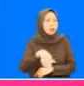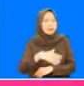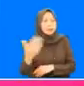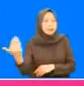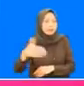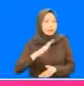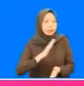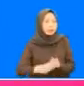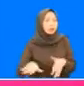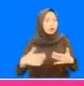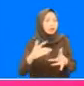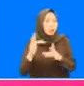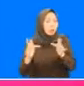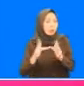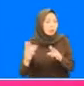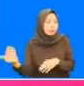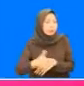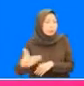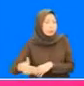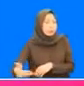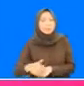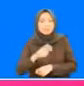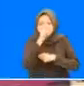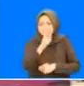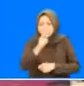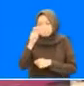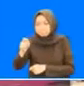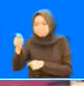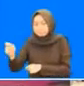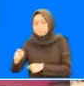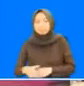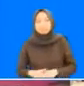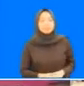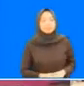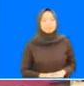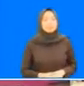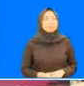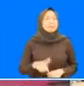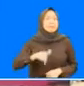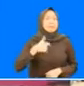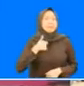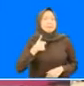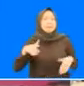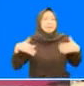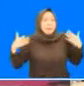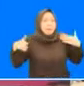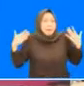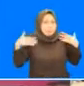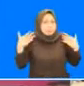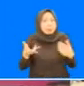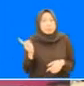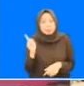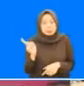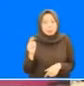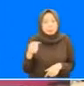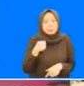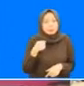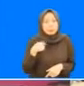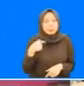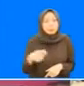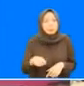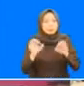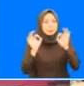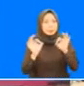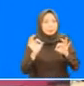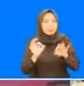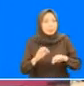luring maupun daring. Senang sekali pada siang hari ini kami di Kemendikbudristek dapat mengadakan